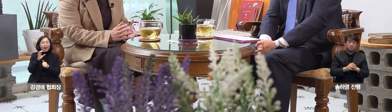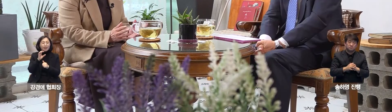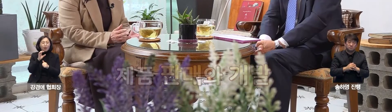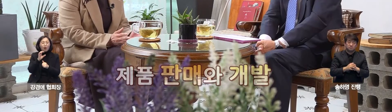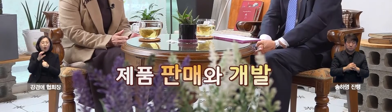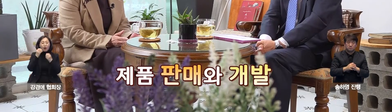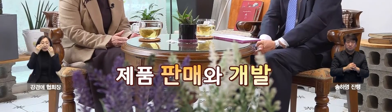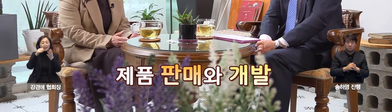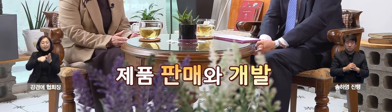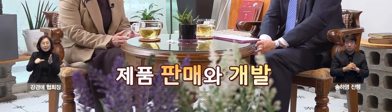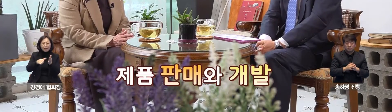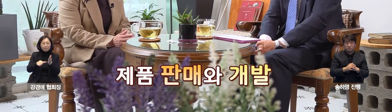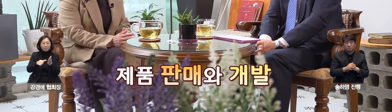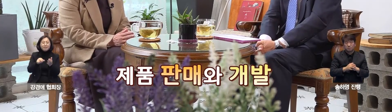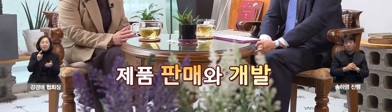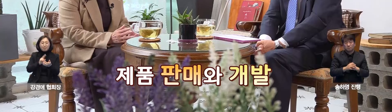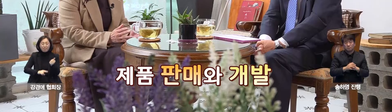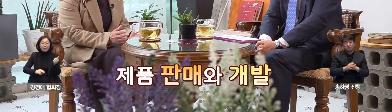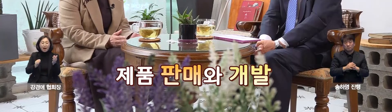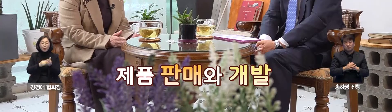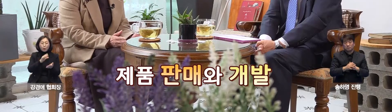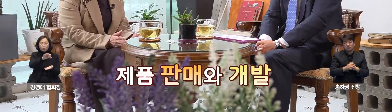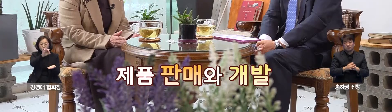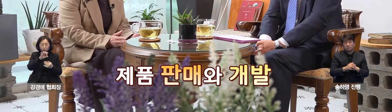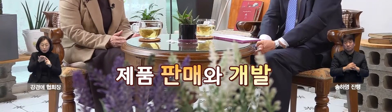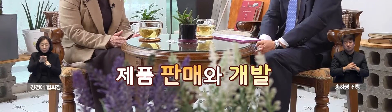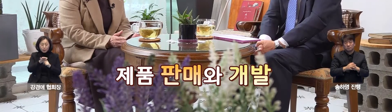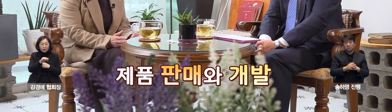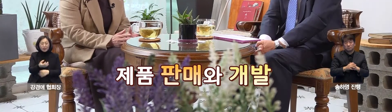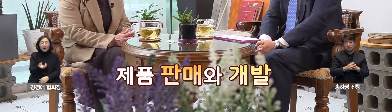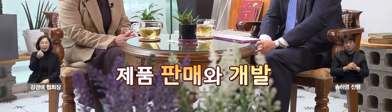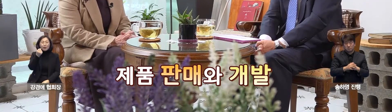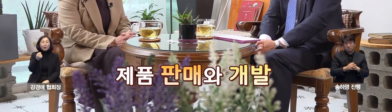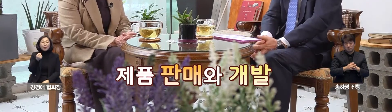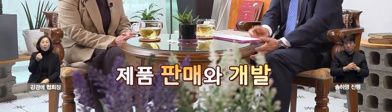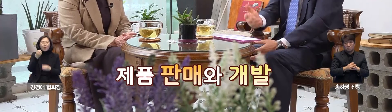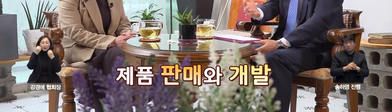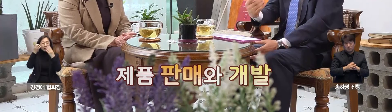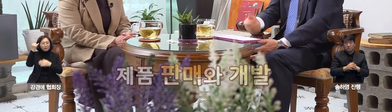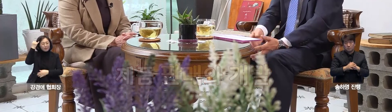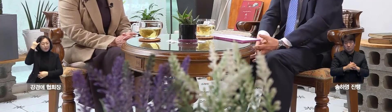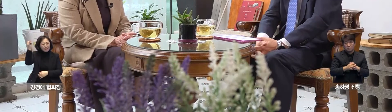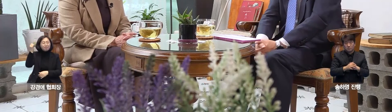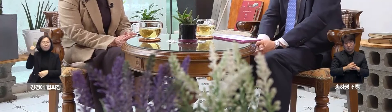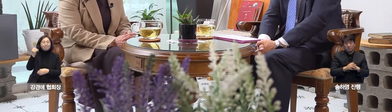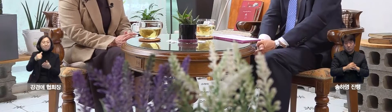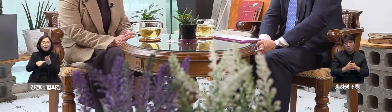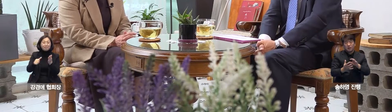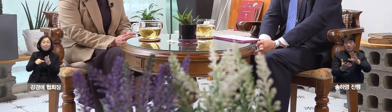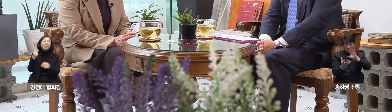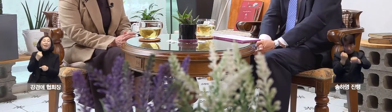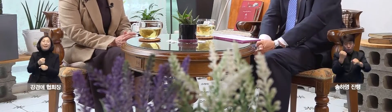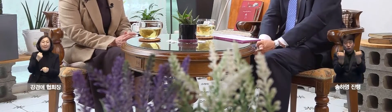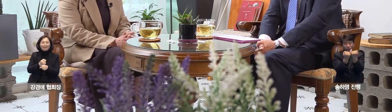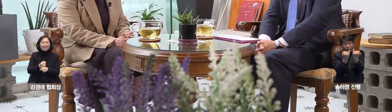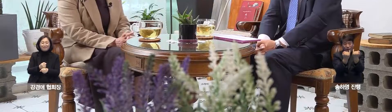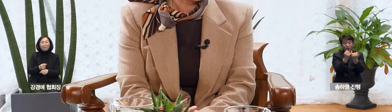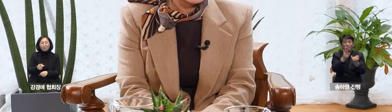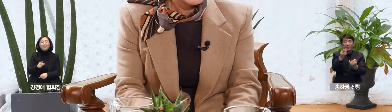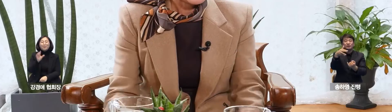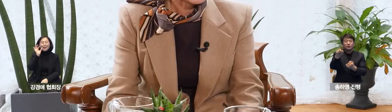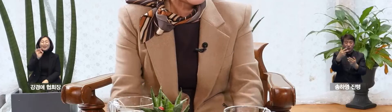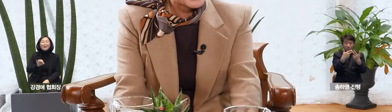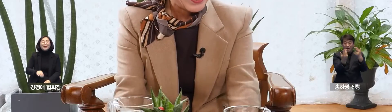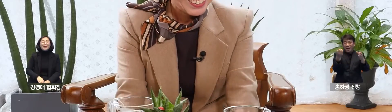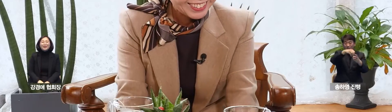시제품을 판매도 하고 그 자금으로 인해서 또 새로운 제품도 개발하고 바로 그럼 이런 여성 벤처협회 들어와야 되겠네.